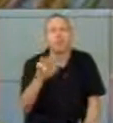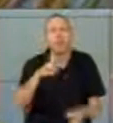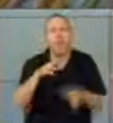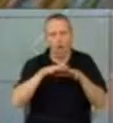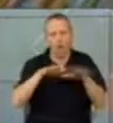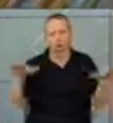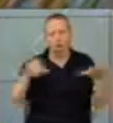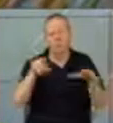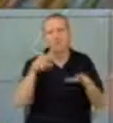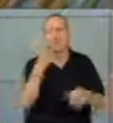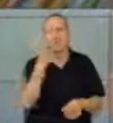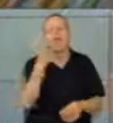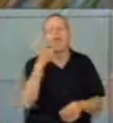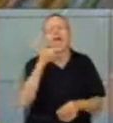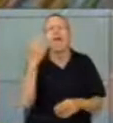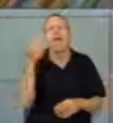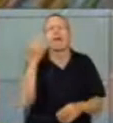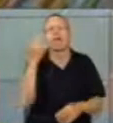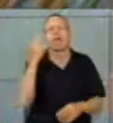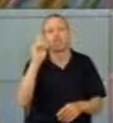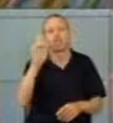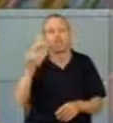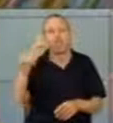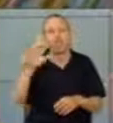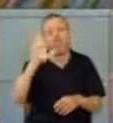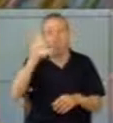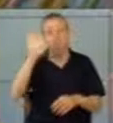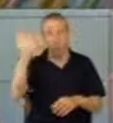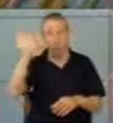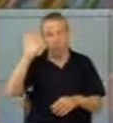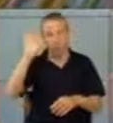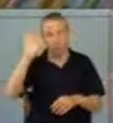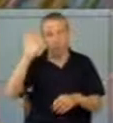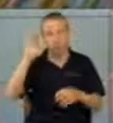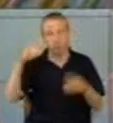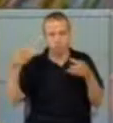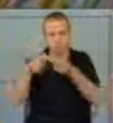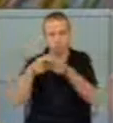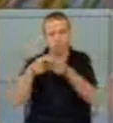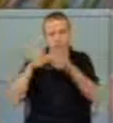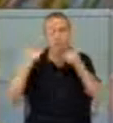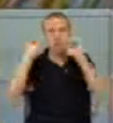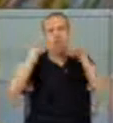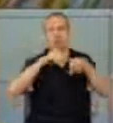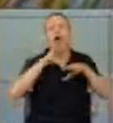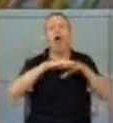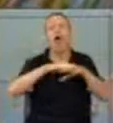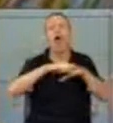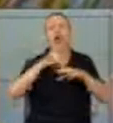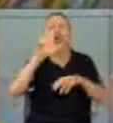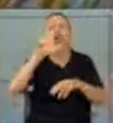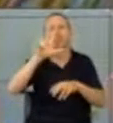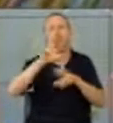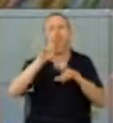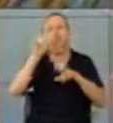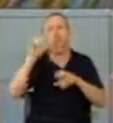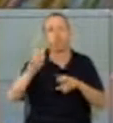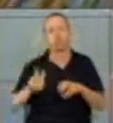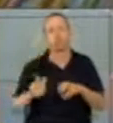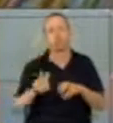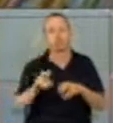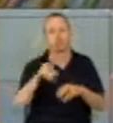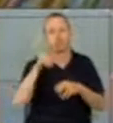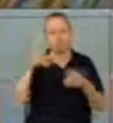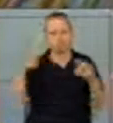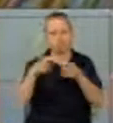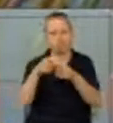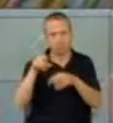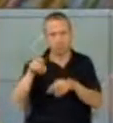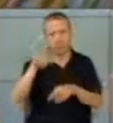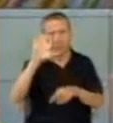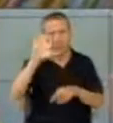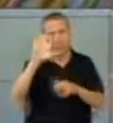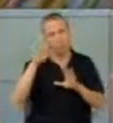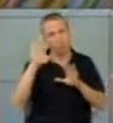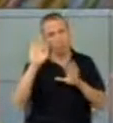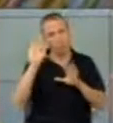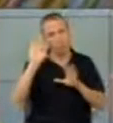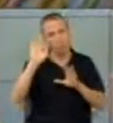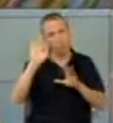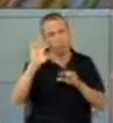להם. 5% קאט השתלטה פה על 3 ערוצים, והקאט הזאת שהיא בערך 5% שולטת